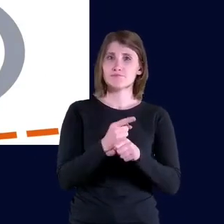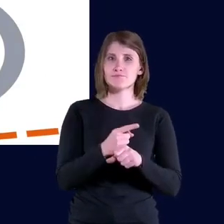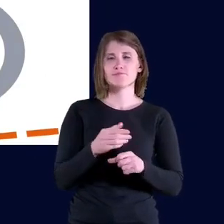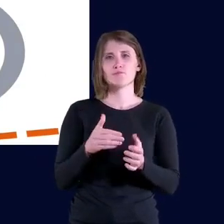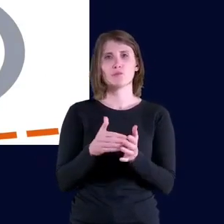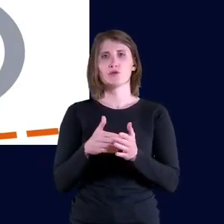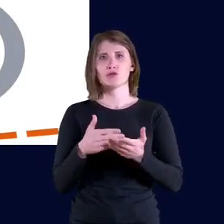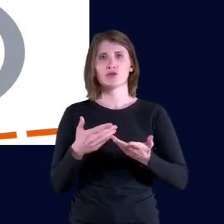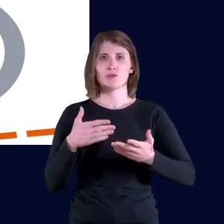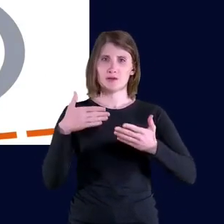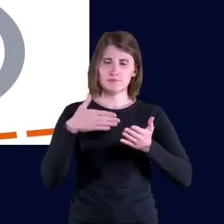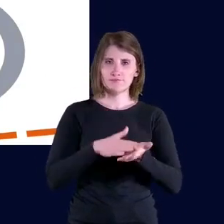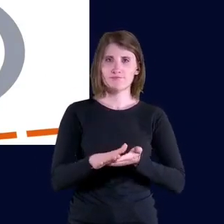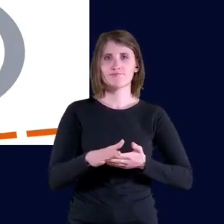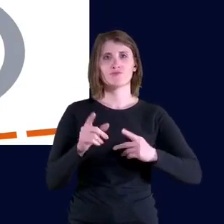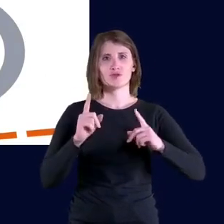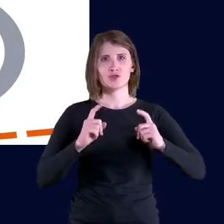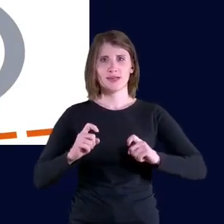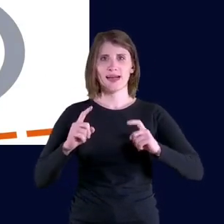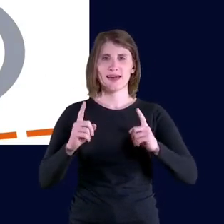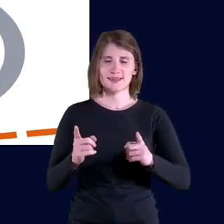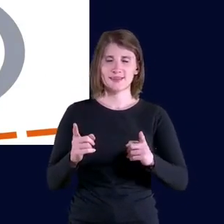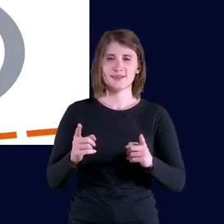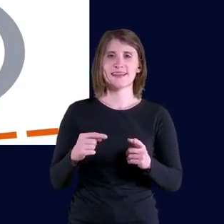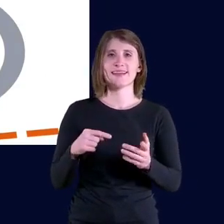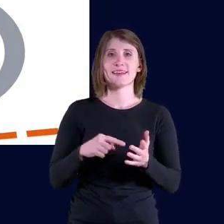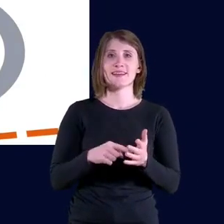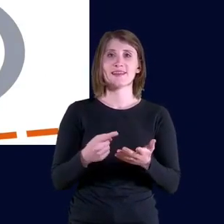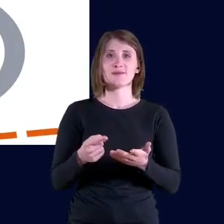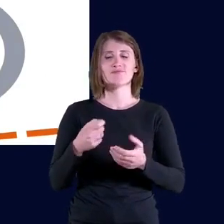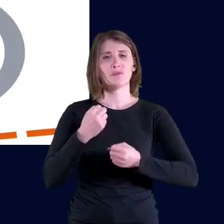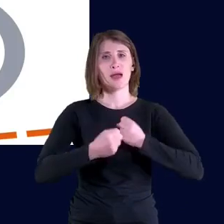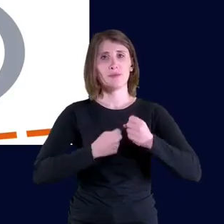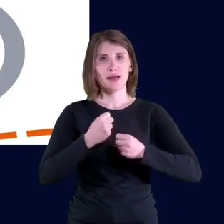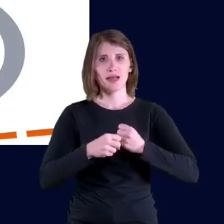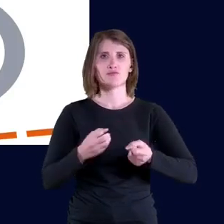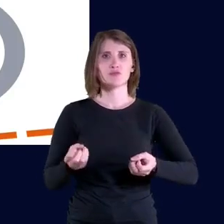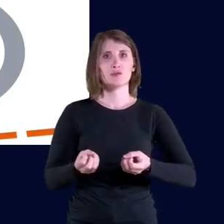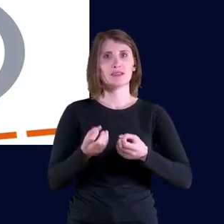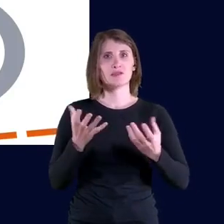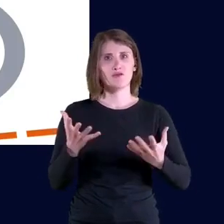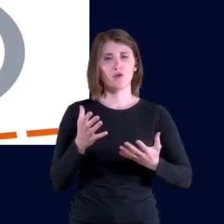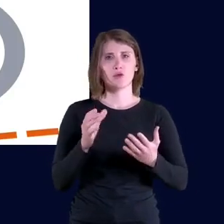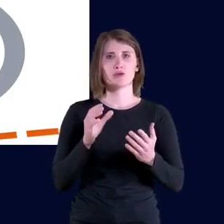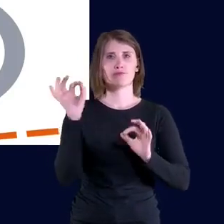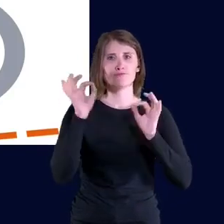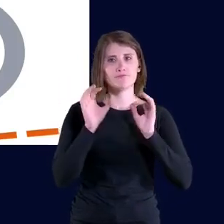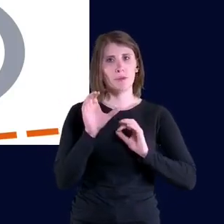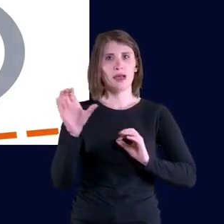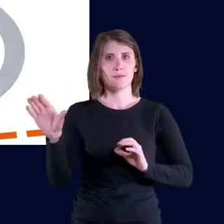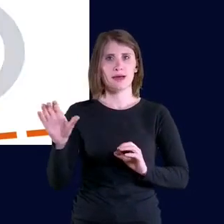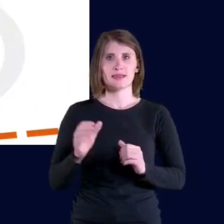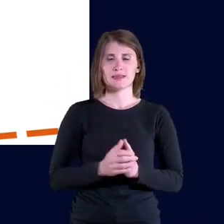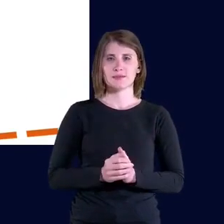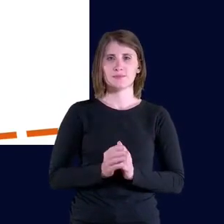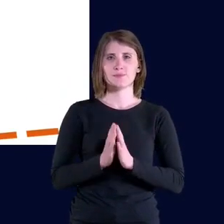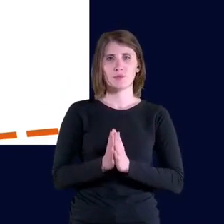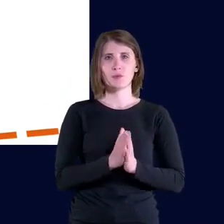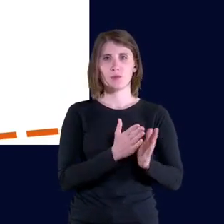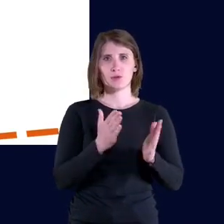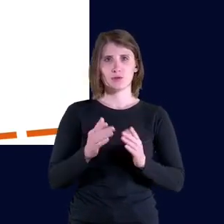musieli rozpocząć rozpocząć pracę nad stworzeniem takiej bazy Poproszę kolejny